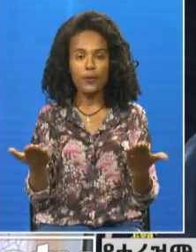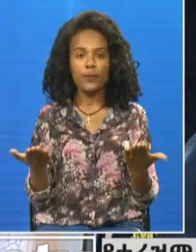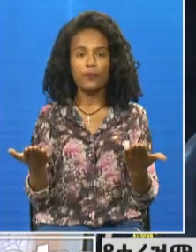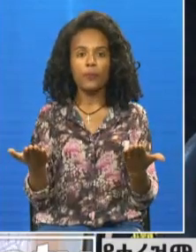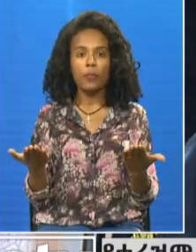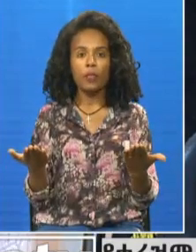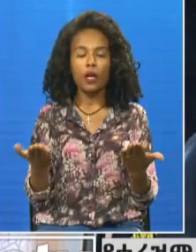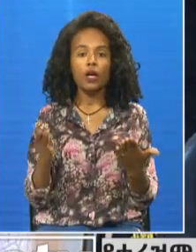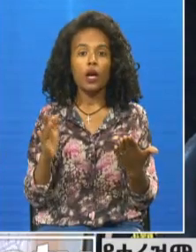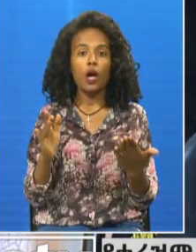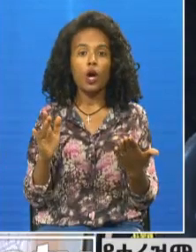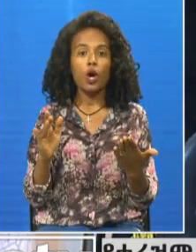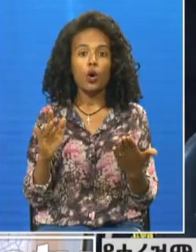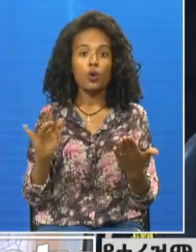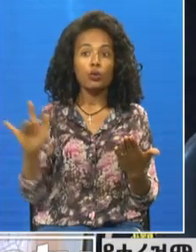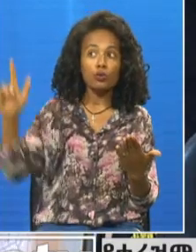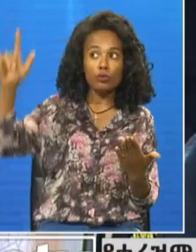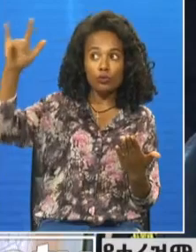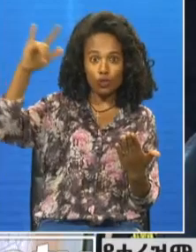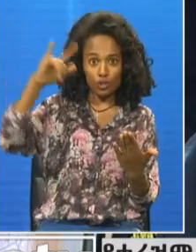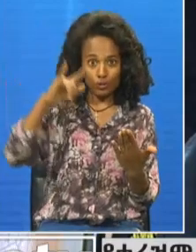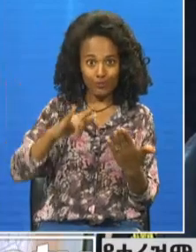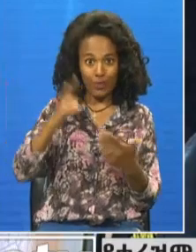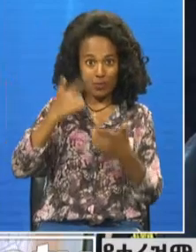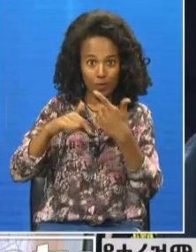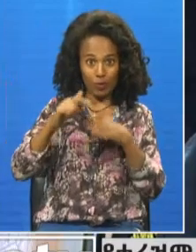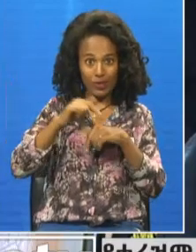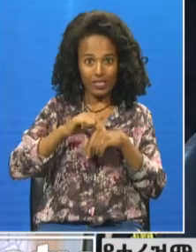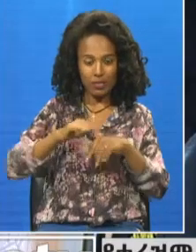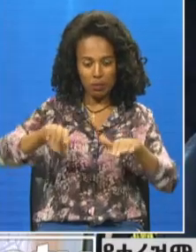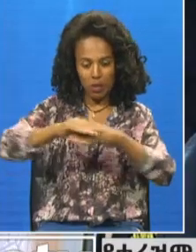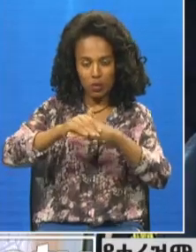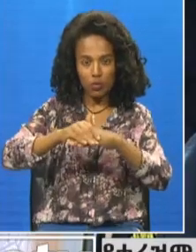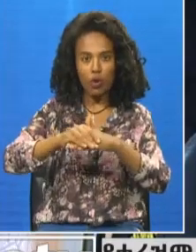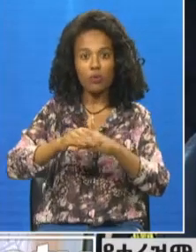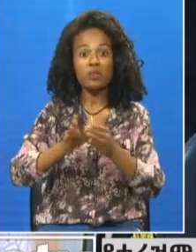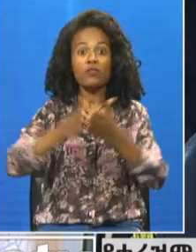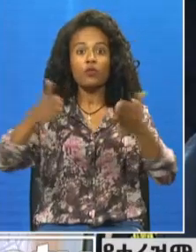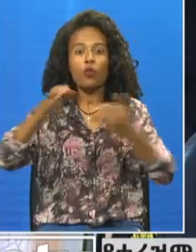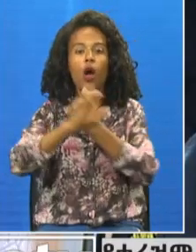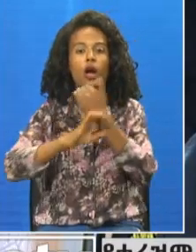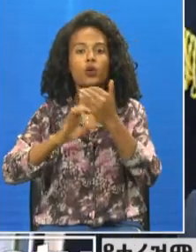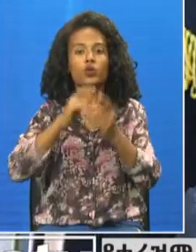ሆቴሎች በከፊልና ሙሉ በሙሉ እንደተዘጉም በመግለጫው ተጠቁሟል።